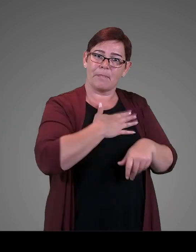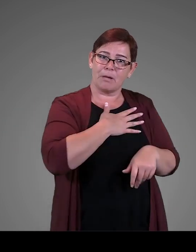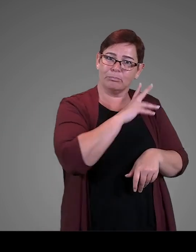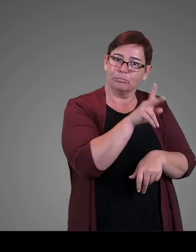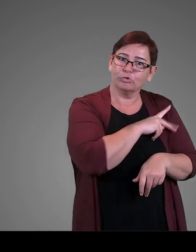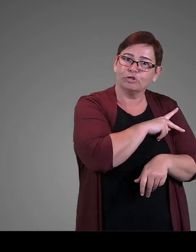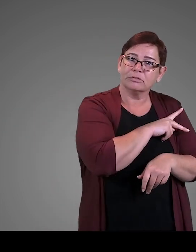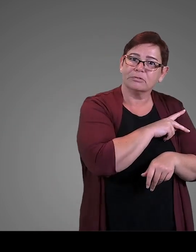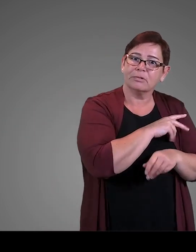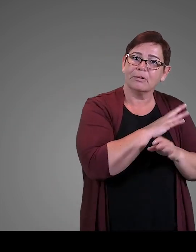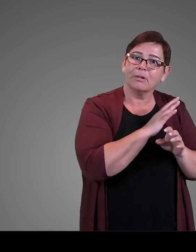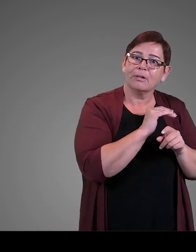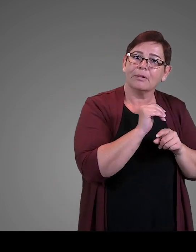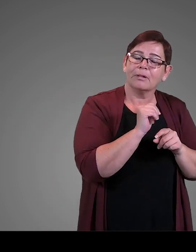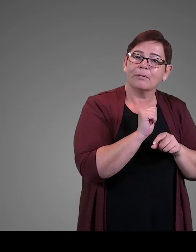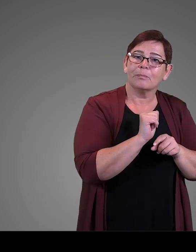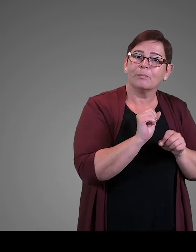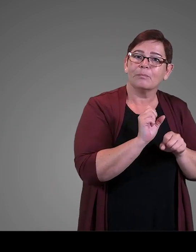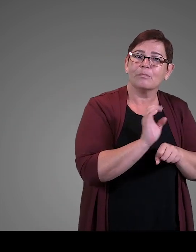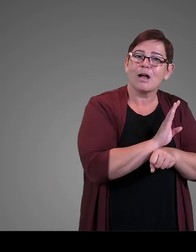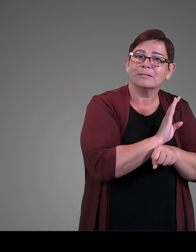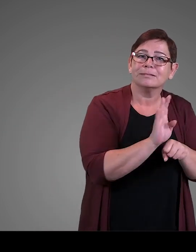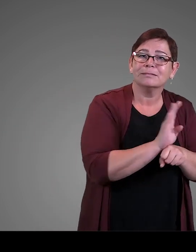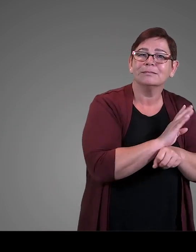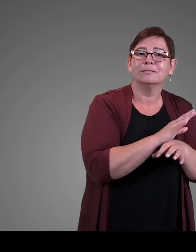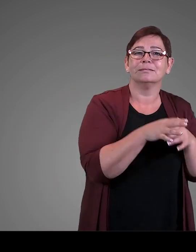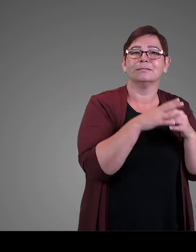être dans le milieu des arts, de